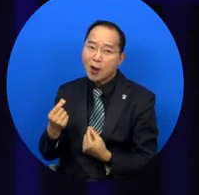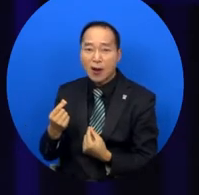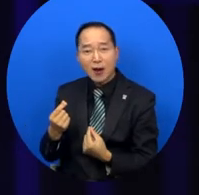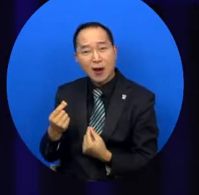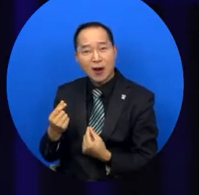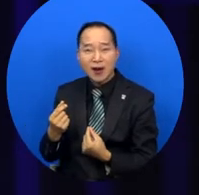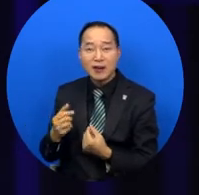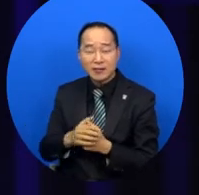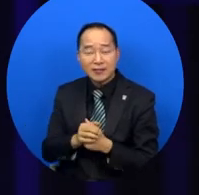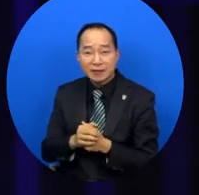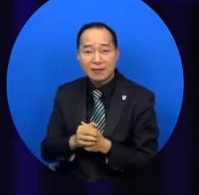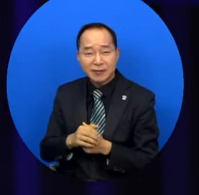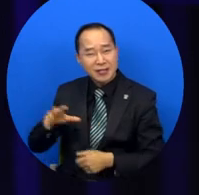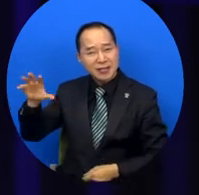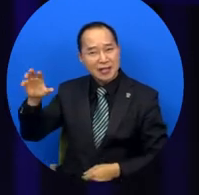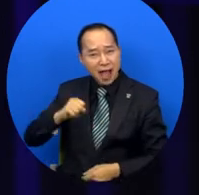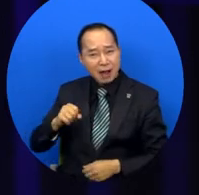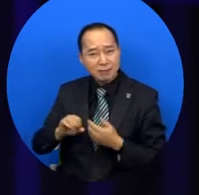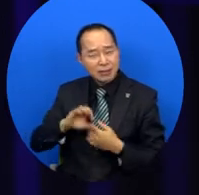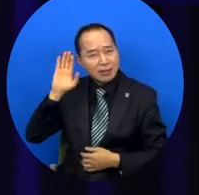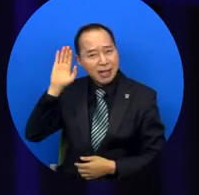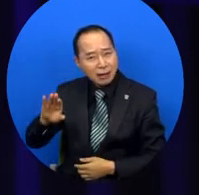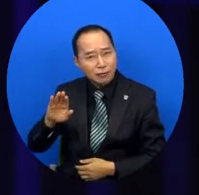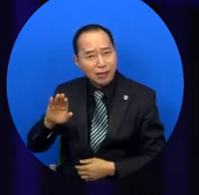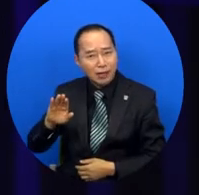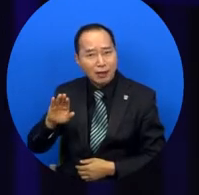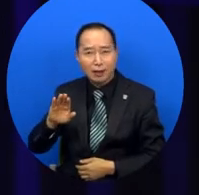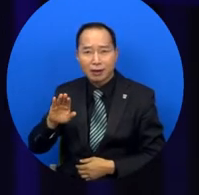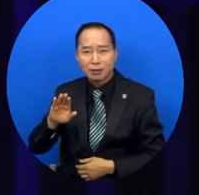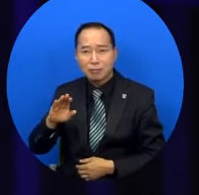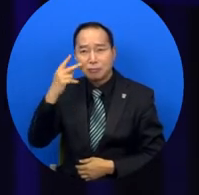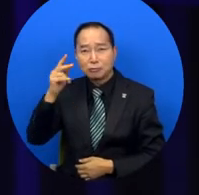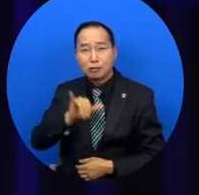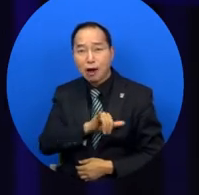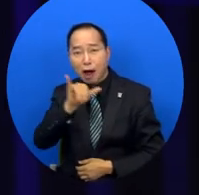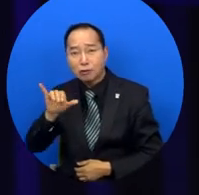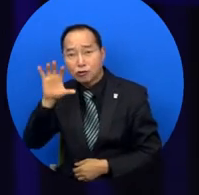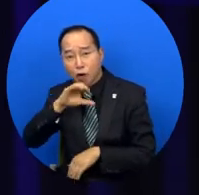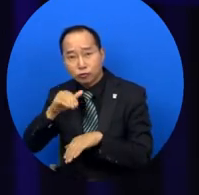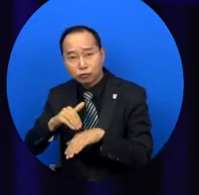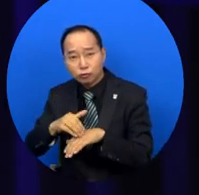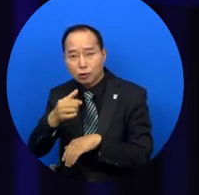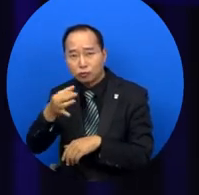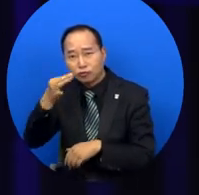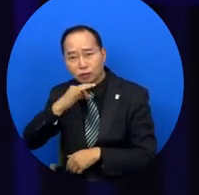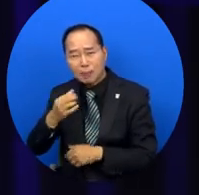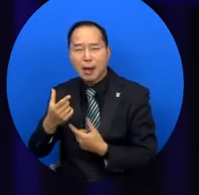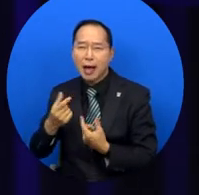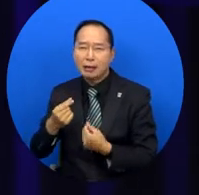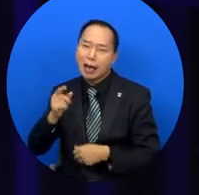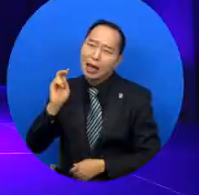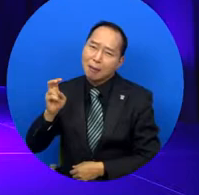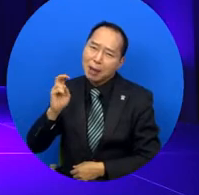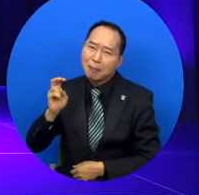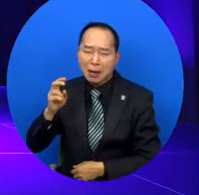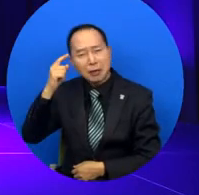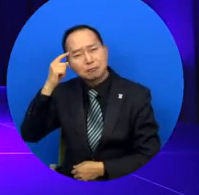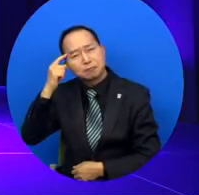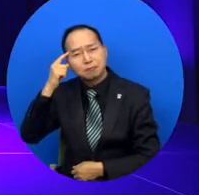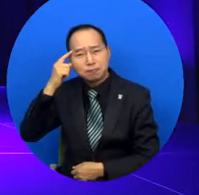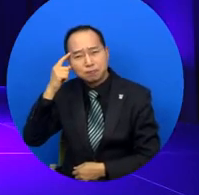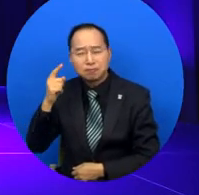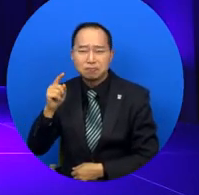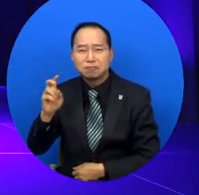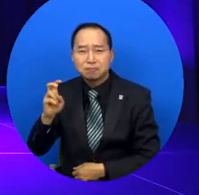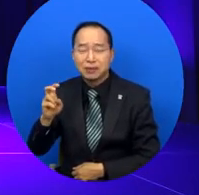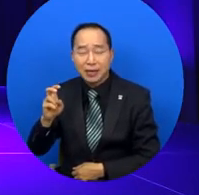어떨까? 잘 모르면서 그거 가지고 있으면 나중에 내가 뭐 연수를 간다거나 해도 도움 되겠지 이런 좀